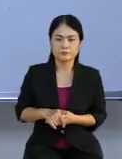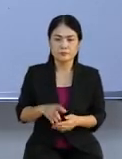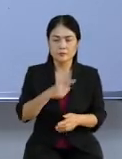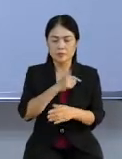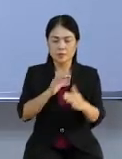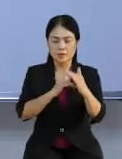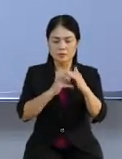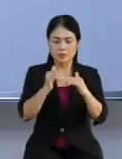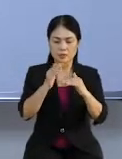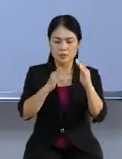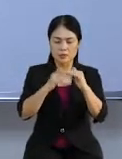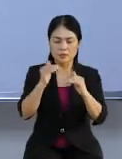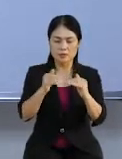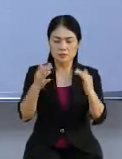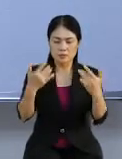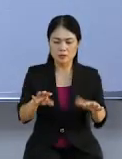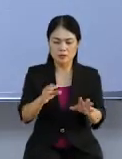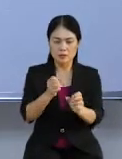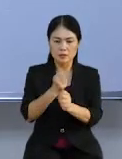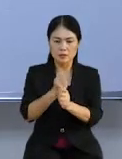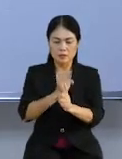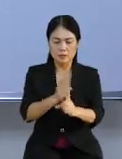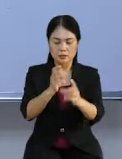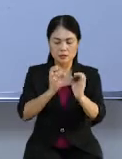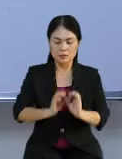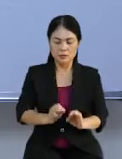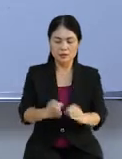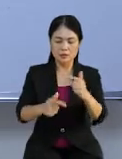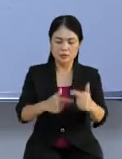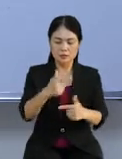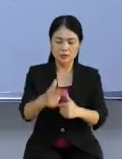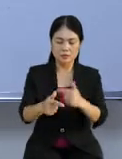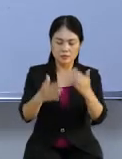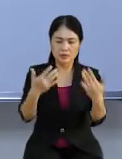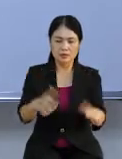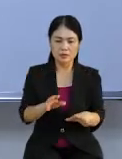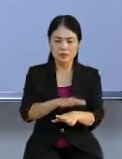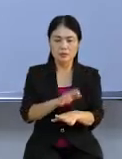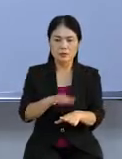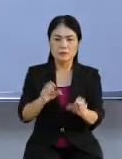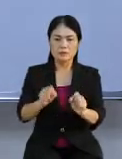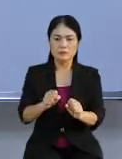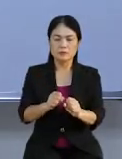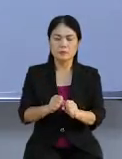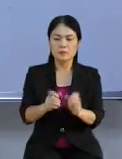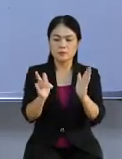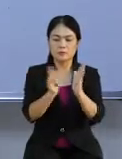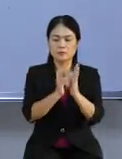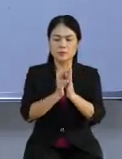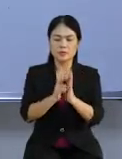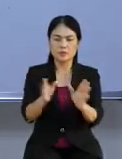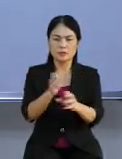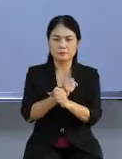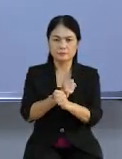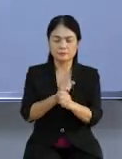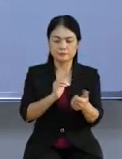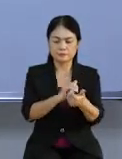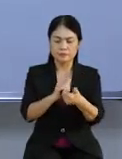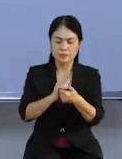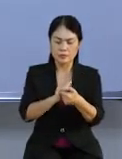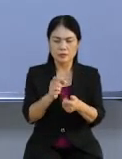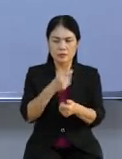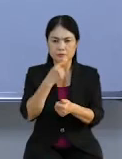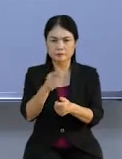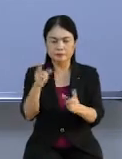dương ban xong rồi hỏi hay dương ban thua tam vị thi tam trong hiện ở bao giờ rồi hỏi trước con bốn ai tiên chia phần nhát ai lục ru ban chỉ ru ban đấy